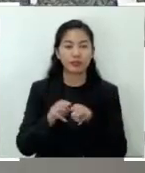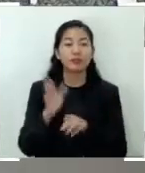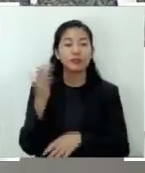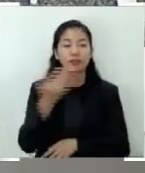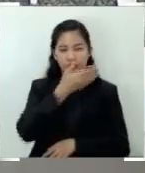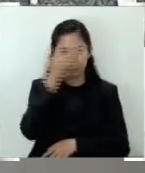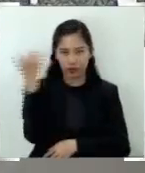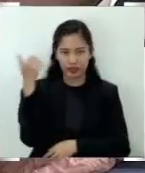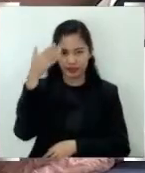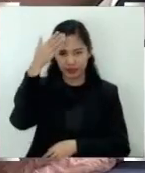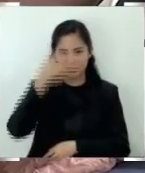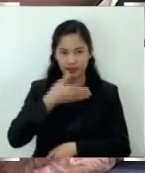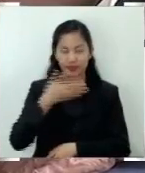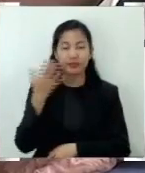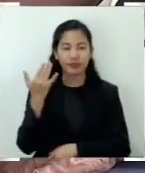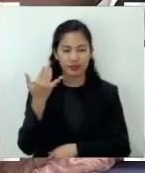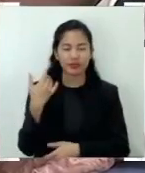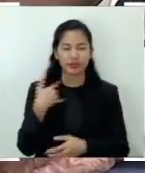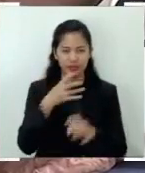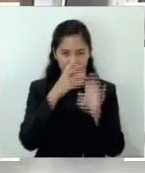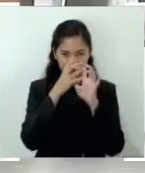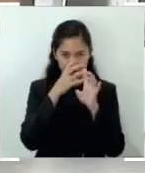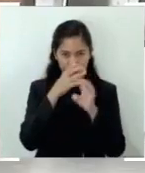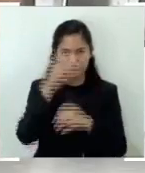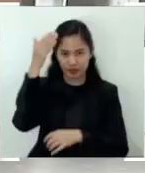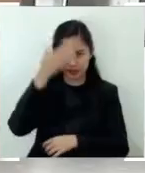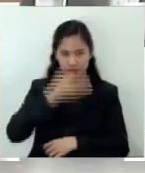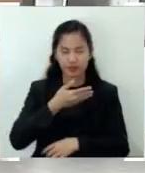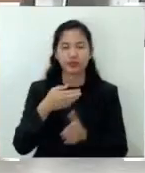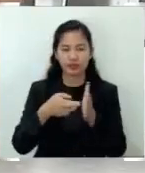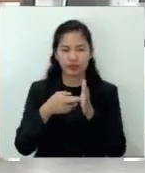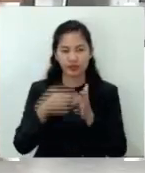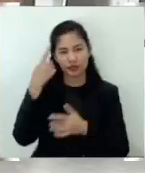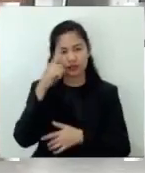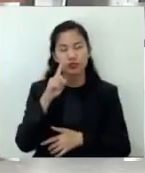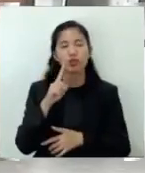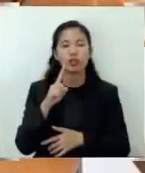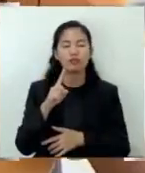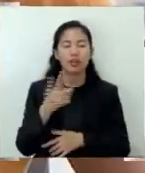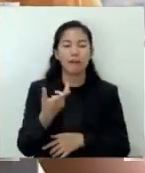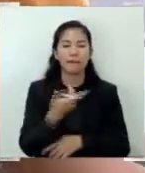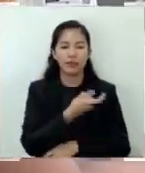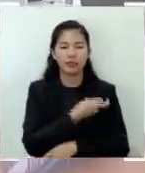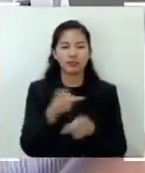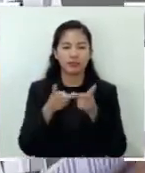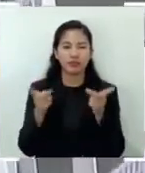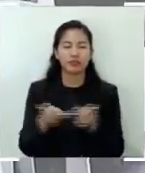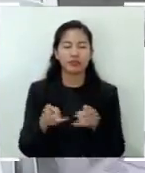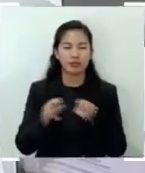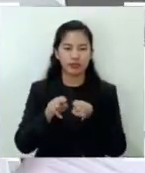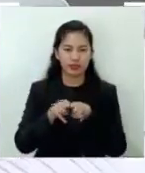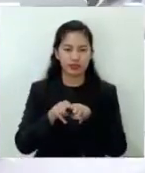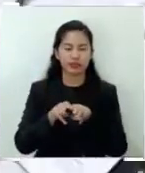shield. May pit na ipinapatupad ang pagsusuot ng face shield sa mga vaccination site sa Marikina. Buti na lang, to